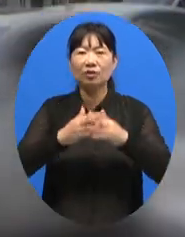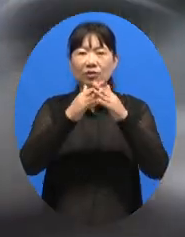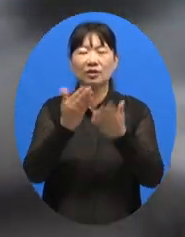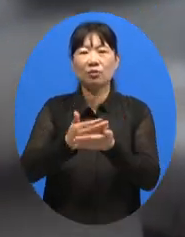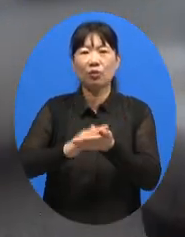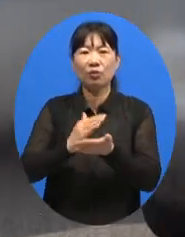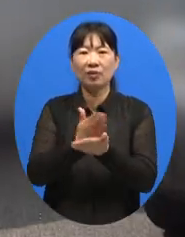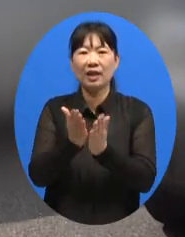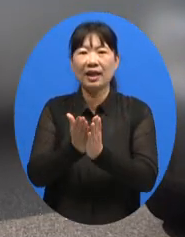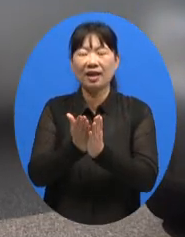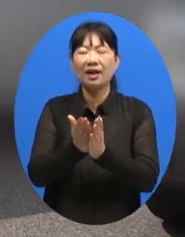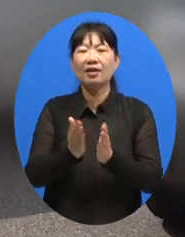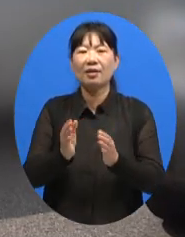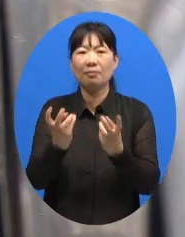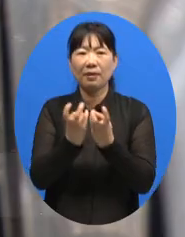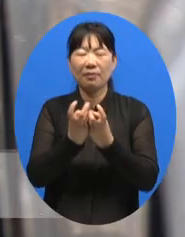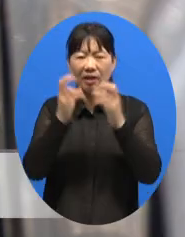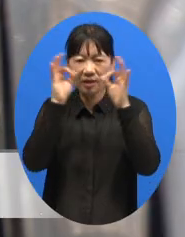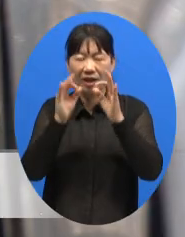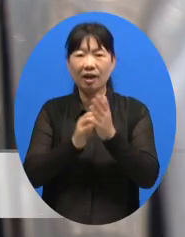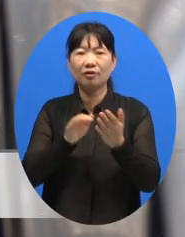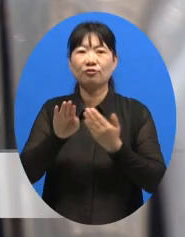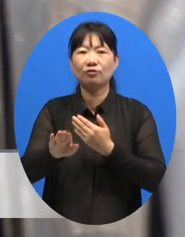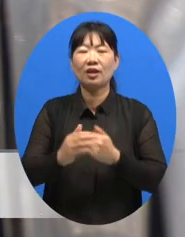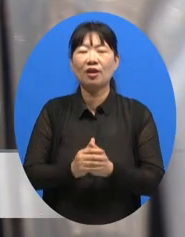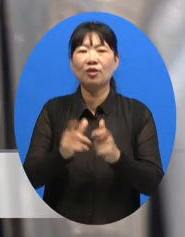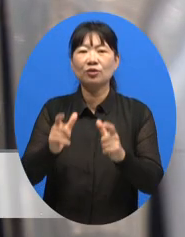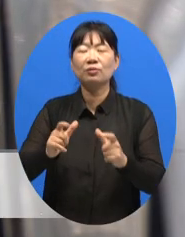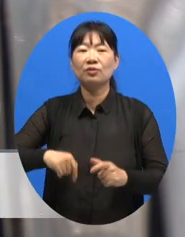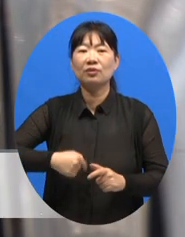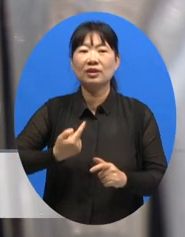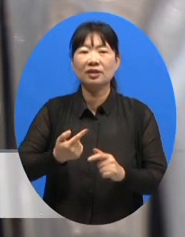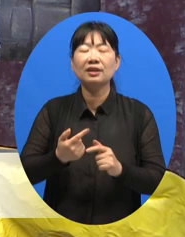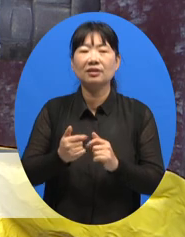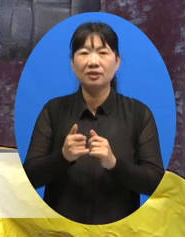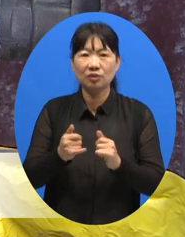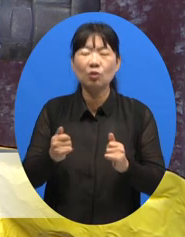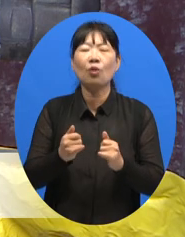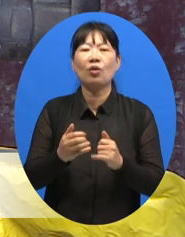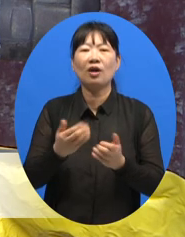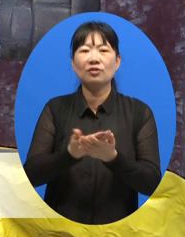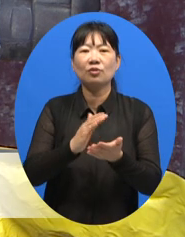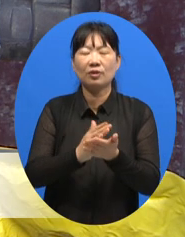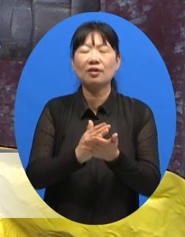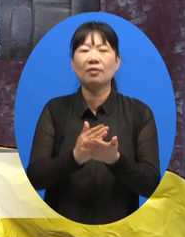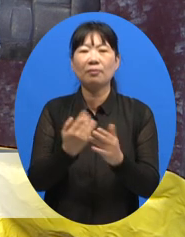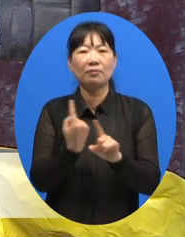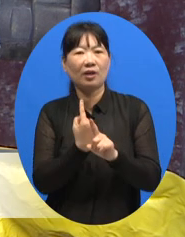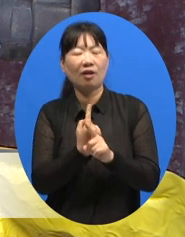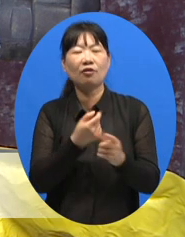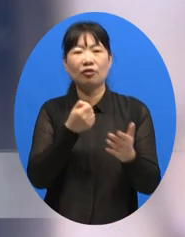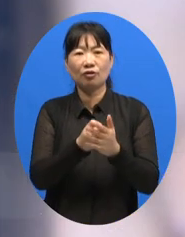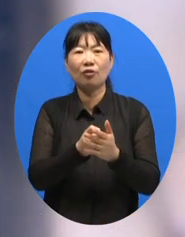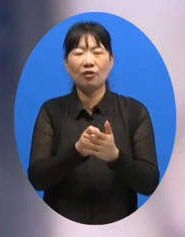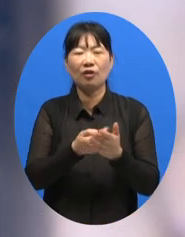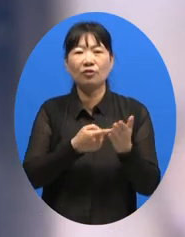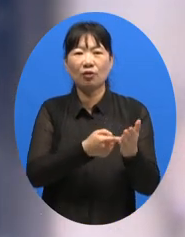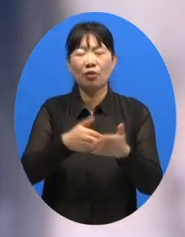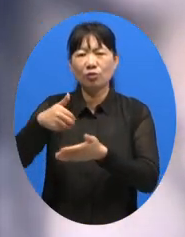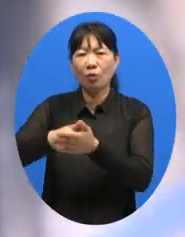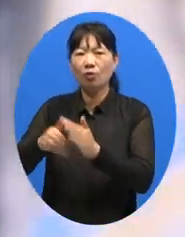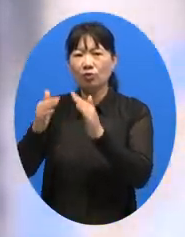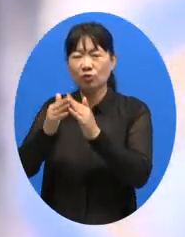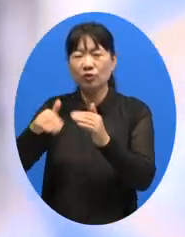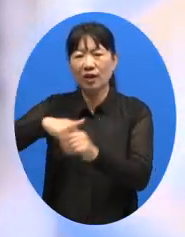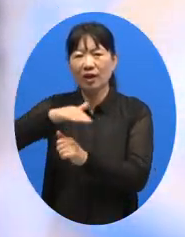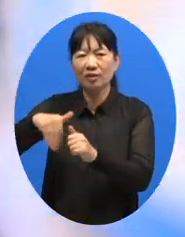경기도는 재건축이나 리모델링 등 다각적인 방안을 검토한 후 주민 스스로 재정비 방식을 결정할 수 있도록 할 계획. 더불어